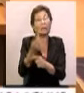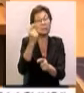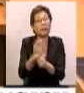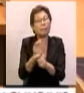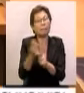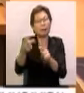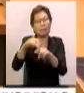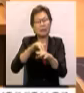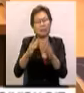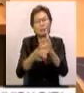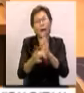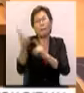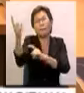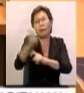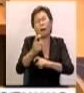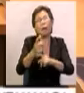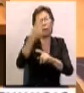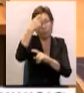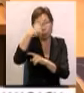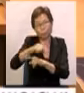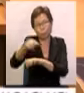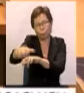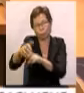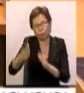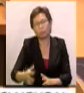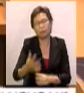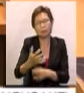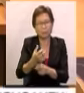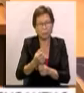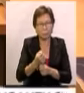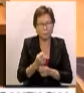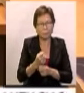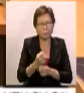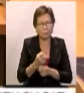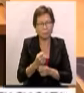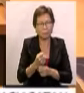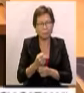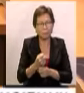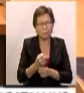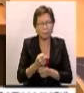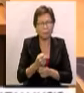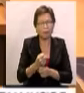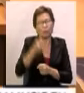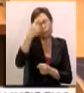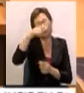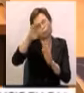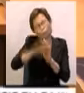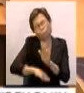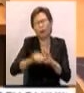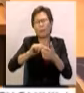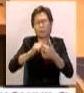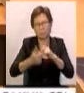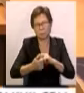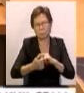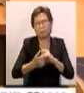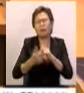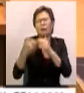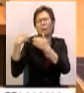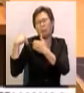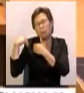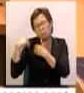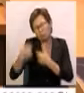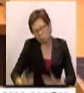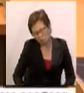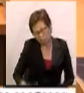kepada untuk para-para peneroka ni mendapat mengurangkan masalah bebanan sara